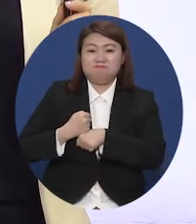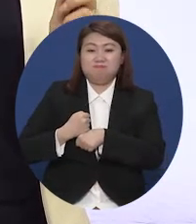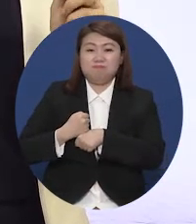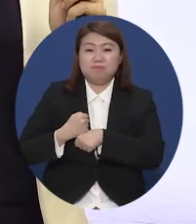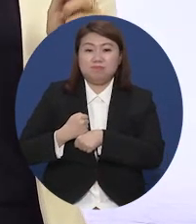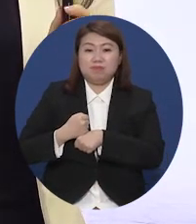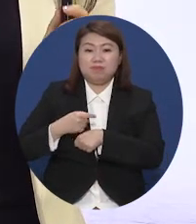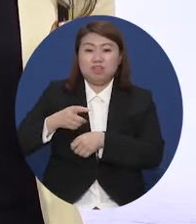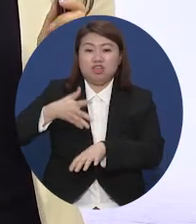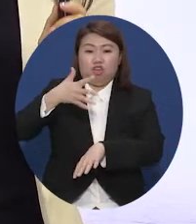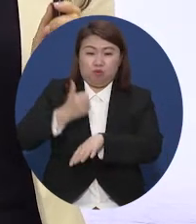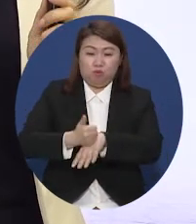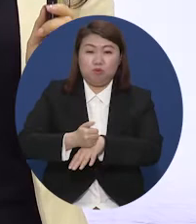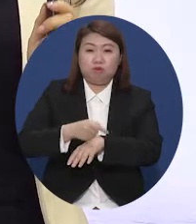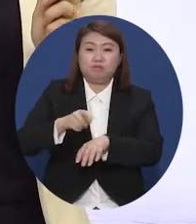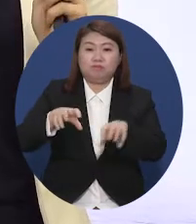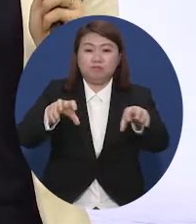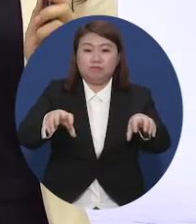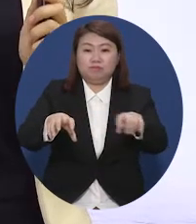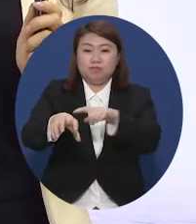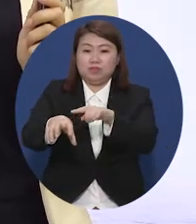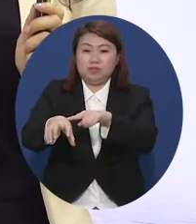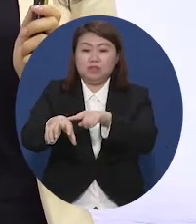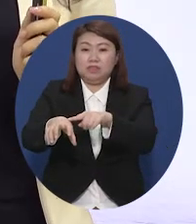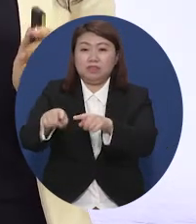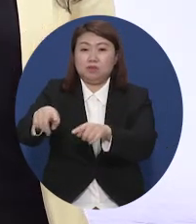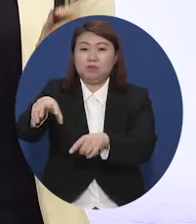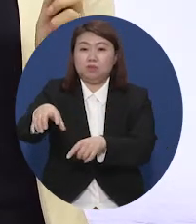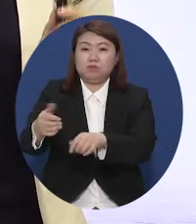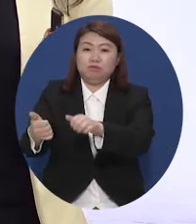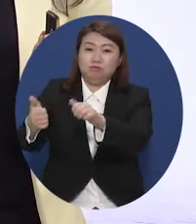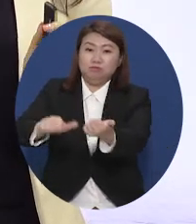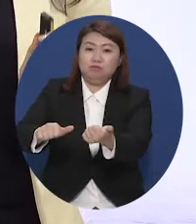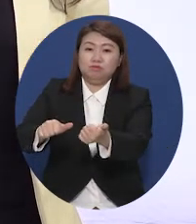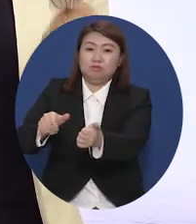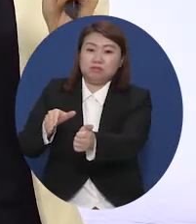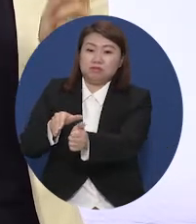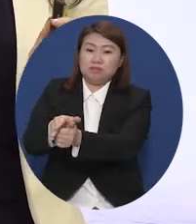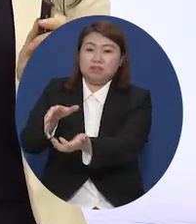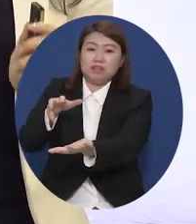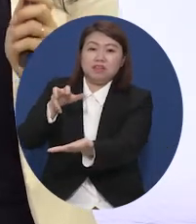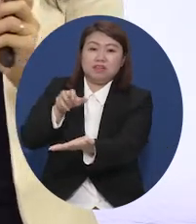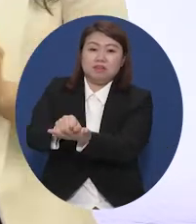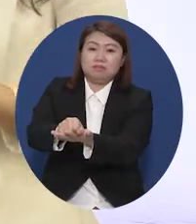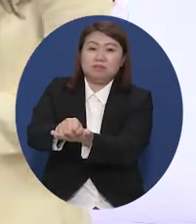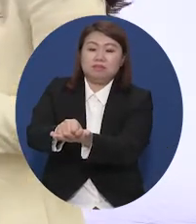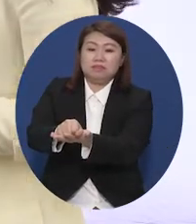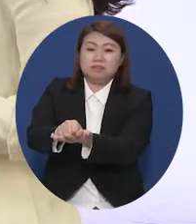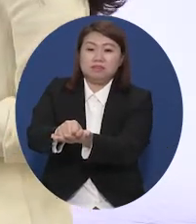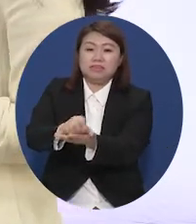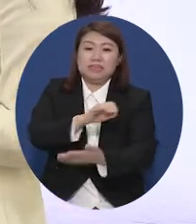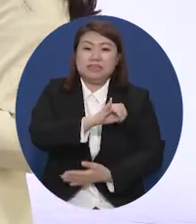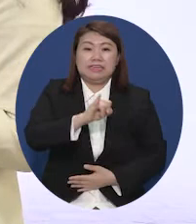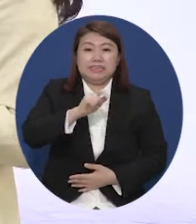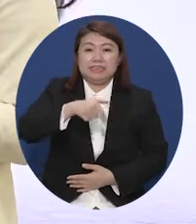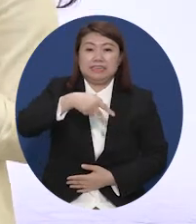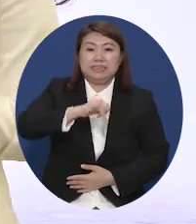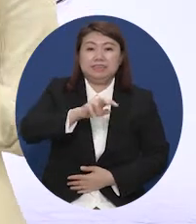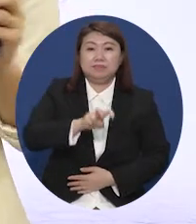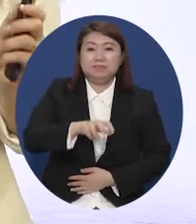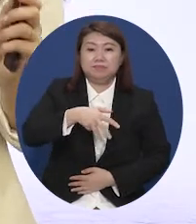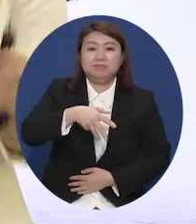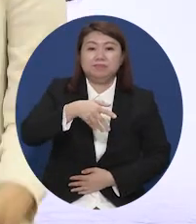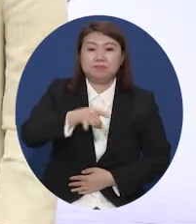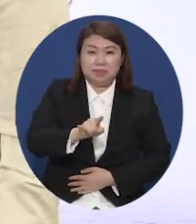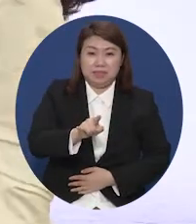결국에는 깍지킬 부족도 굴복하게 만들었고 깍지킬 부족의 수도였던 익심체에 자신들의 수도,